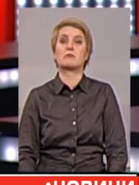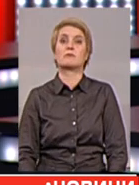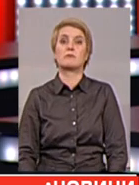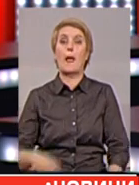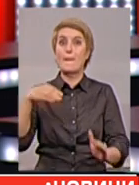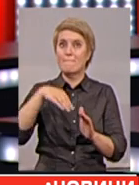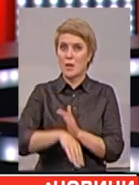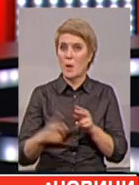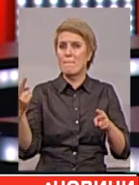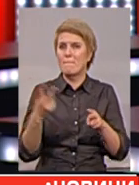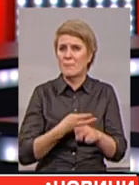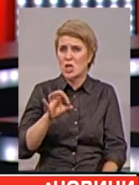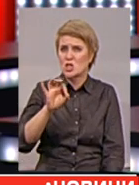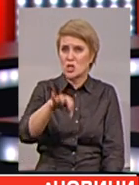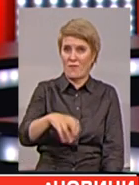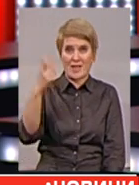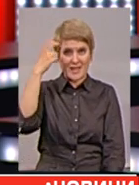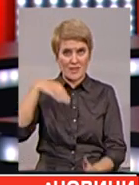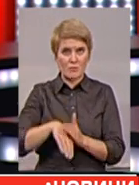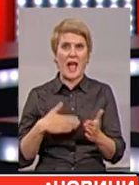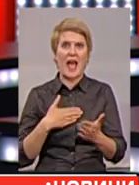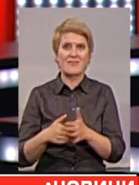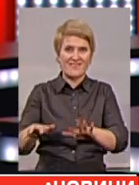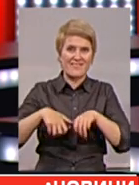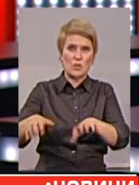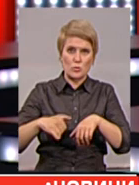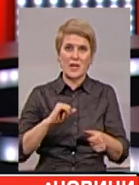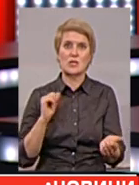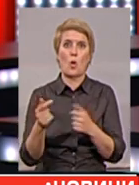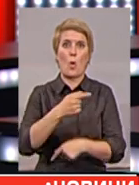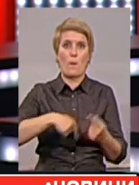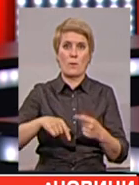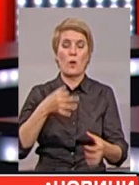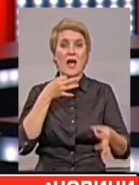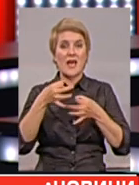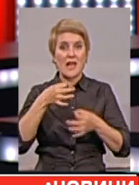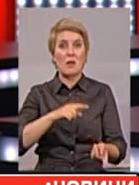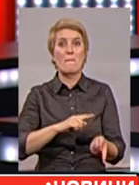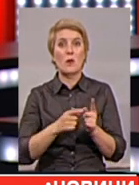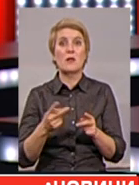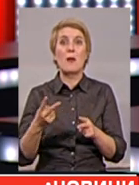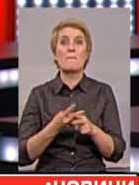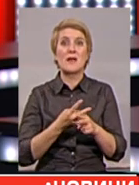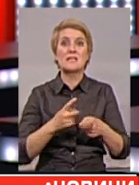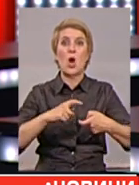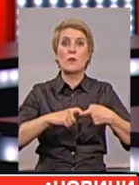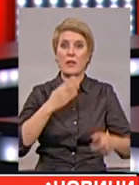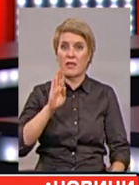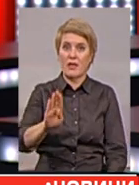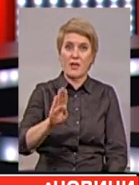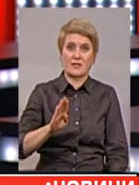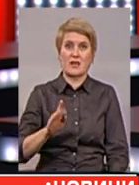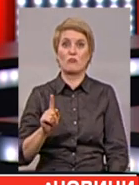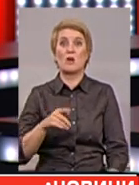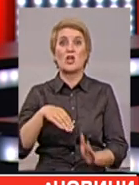Метро без жетонів. Київська підземка вже активно вилучає їх з обігу. Адміністрація радить переходити на безконтактні картки, бо жетон, мовляв, своє